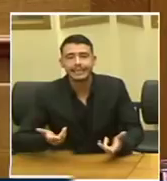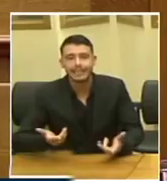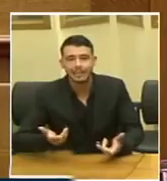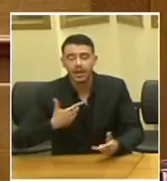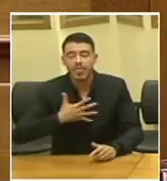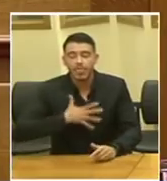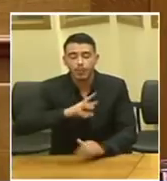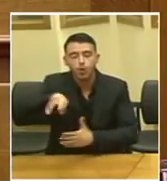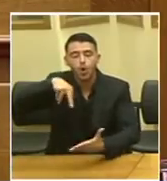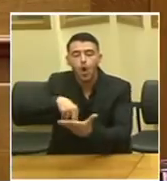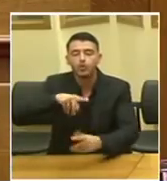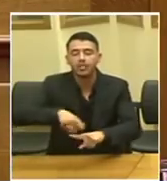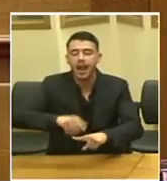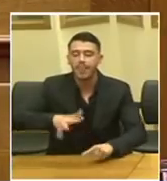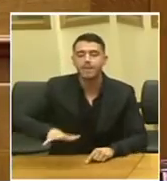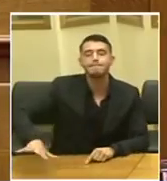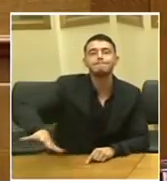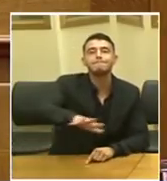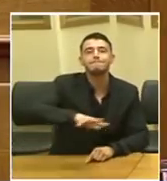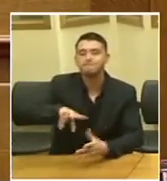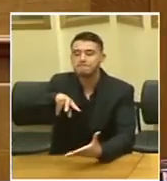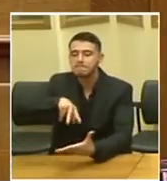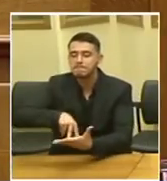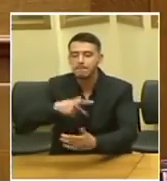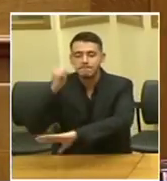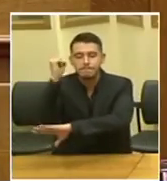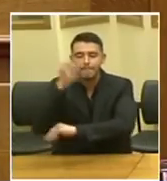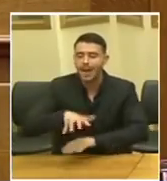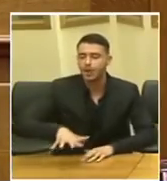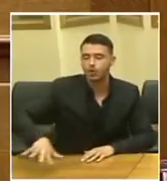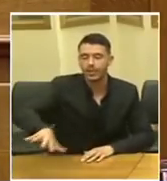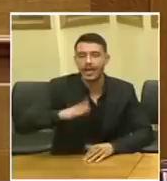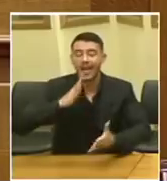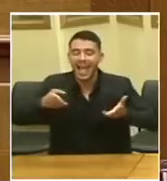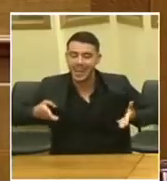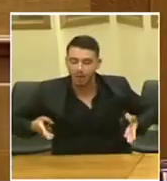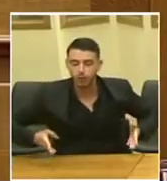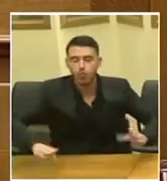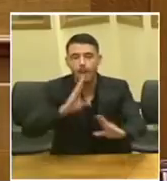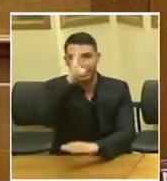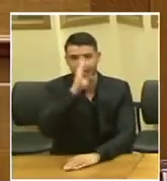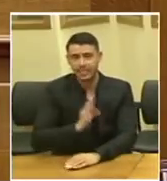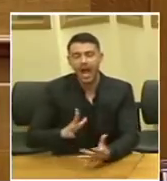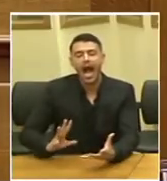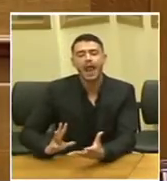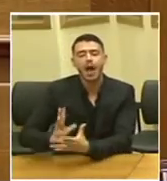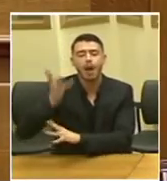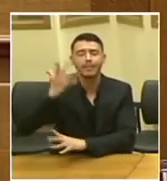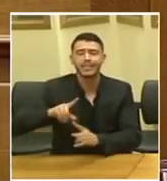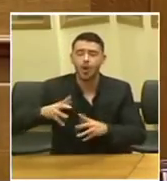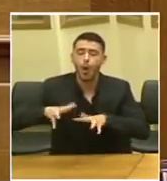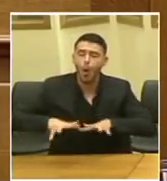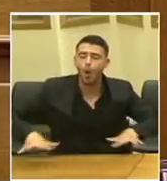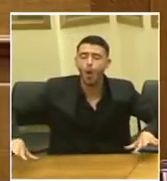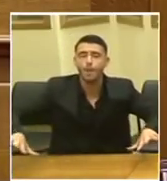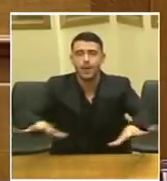μας. Να βγούμε από την κρίση και να πάμε στην ανάπτυξη με ολόκληρη την περιοχή. Τη λύση του προβλήματος